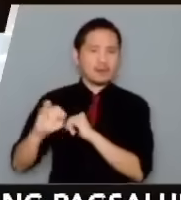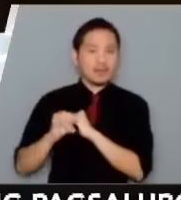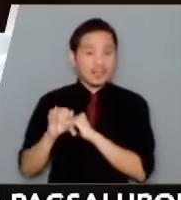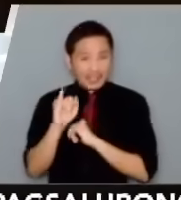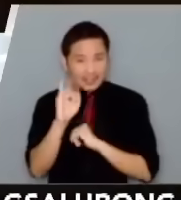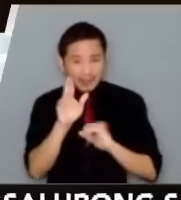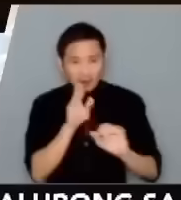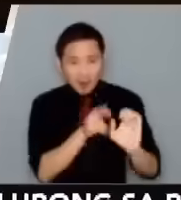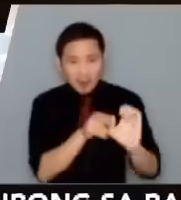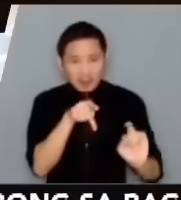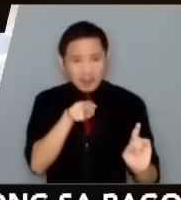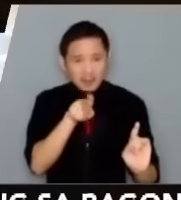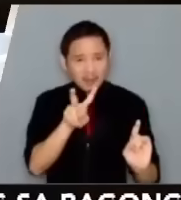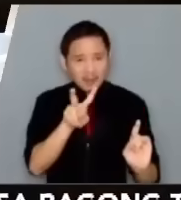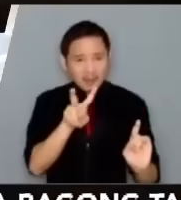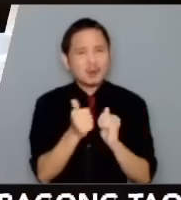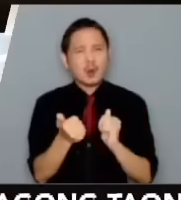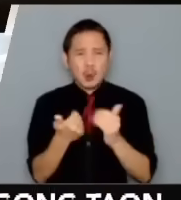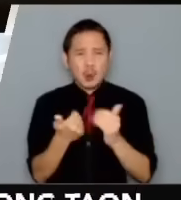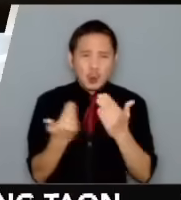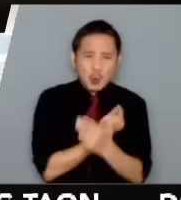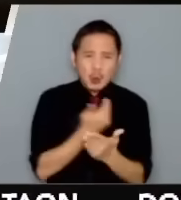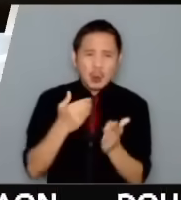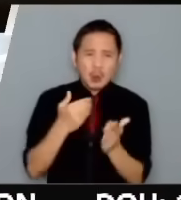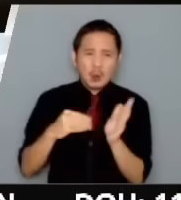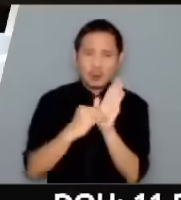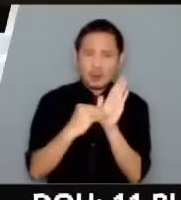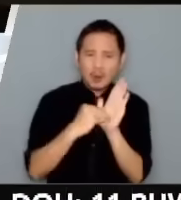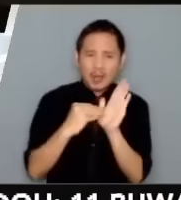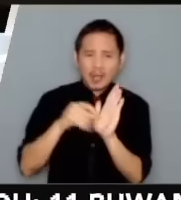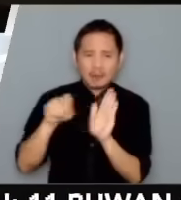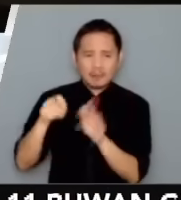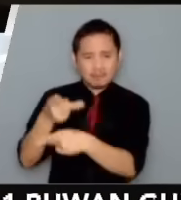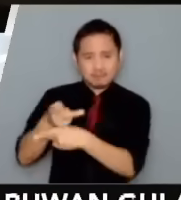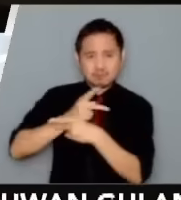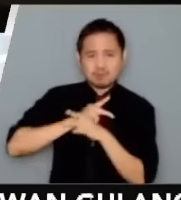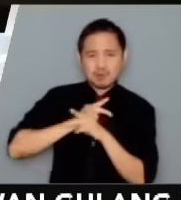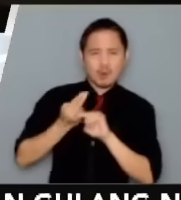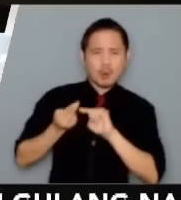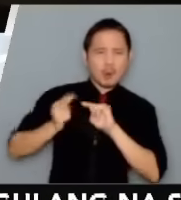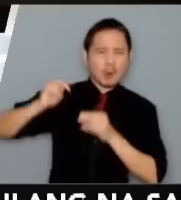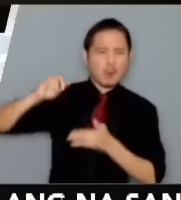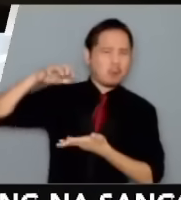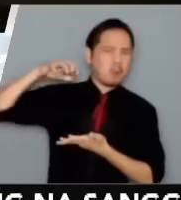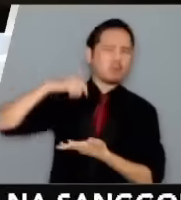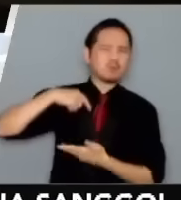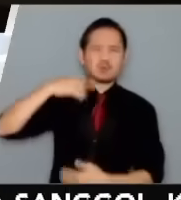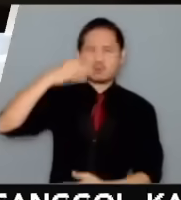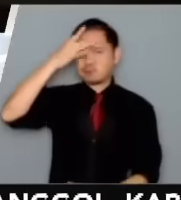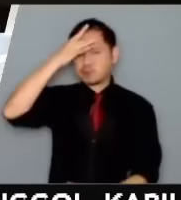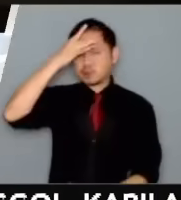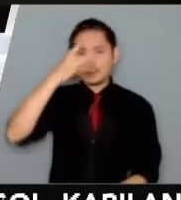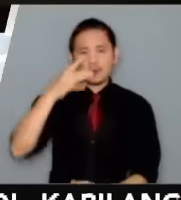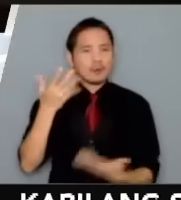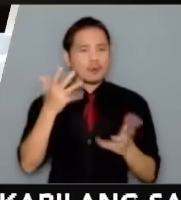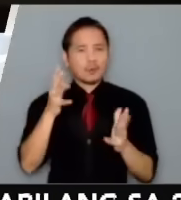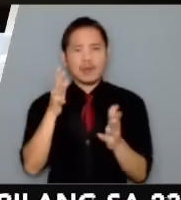utang daw ang kanyang bubunuin. Kinakabahan din kami. Baka wala kami pang hulog, ganyan po.